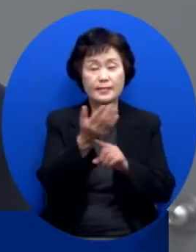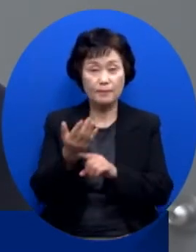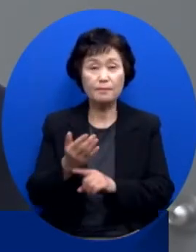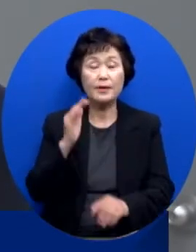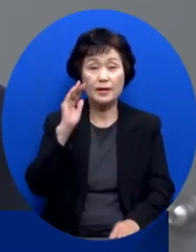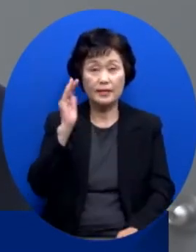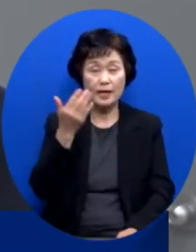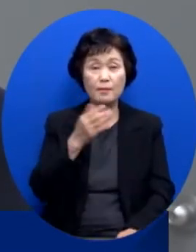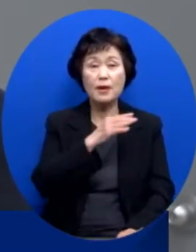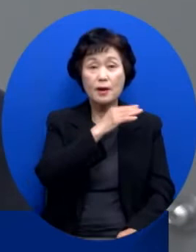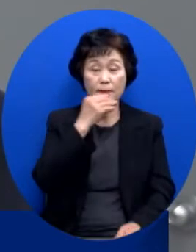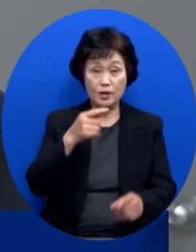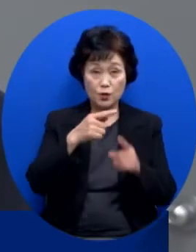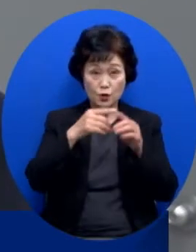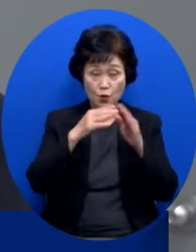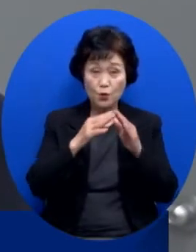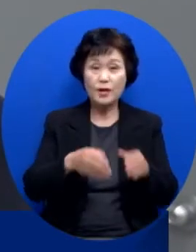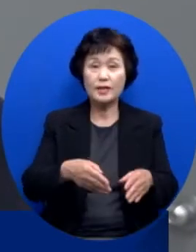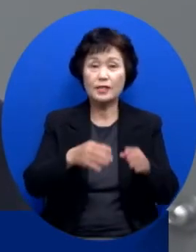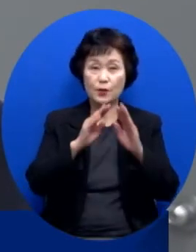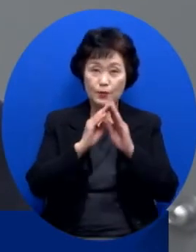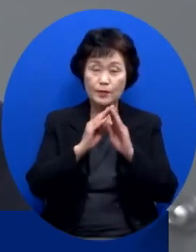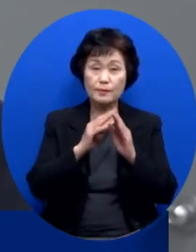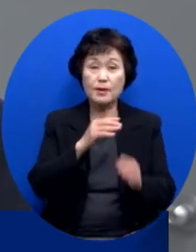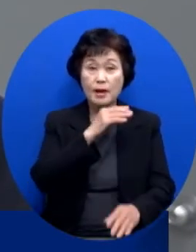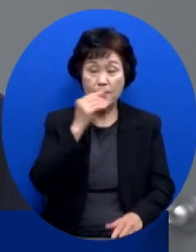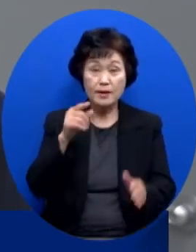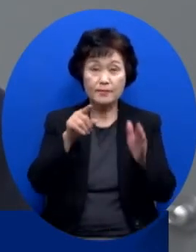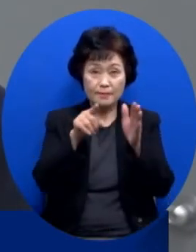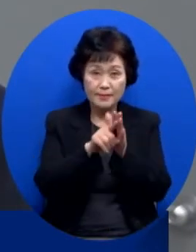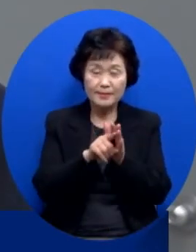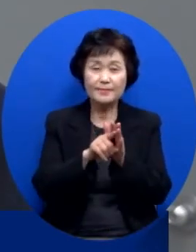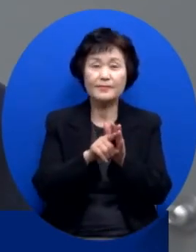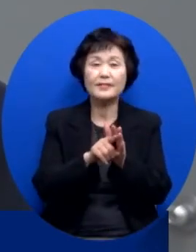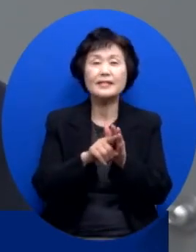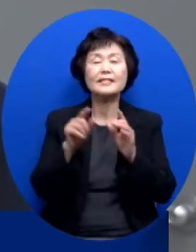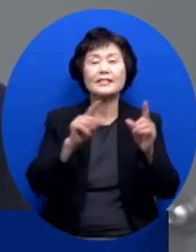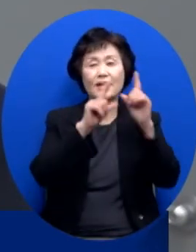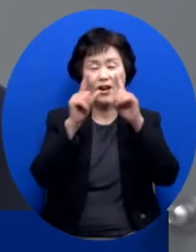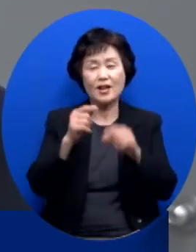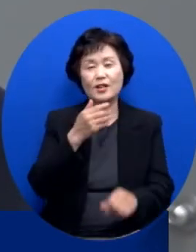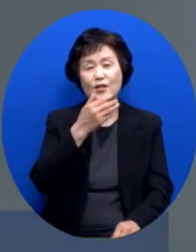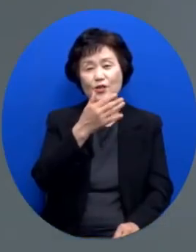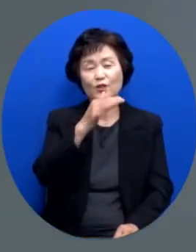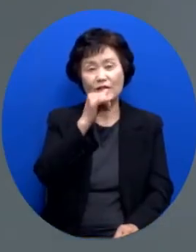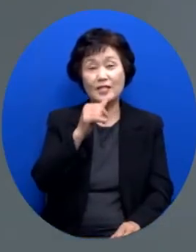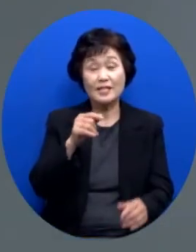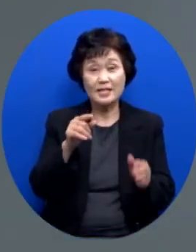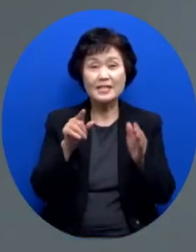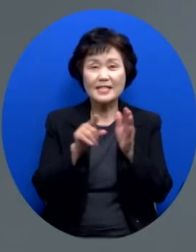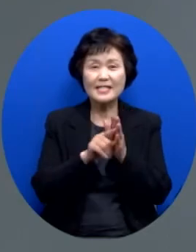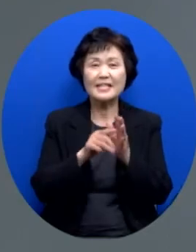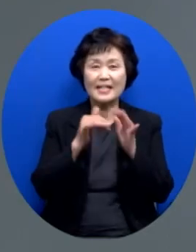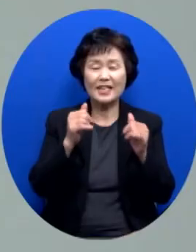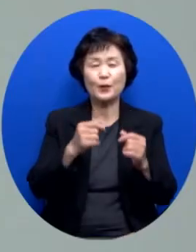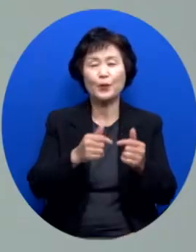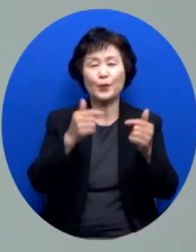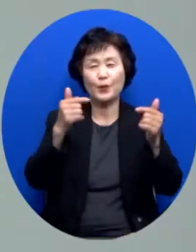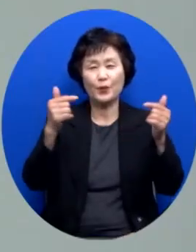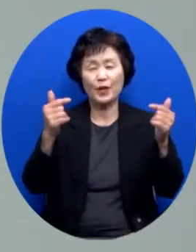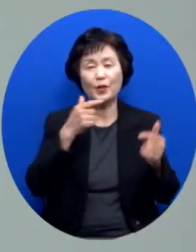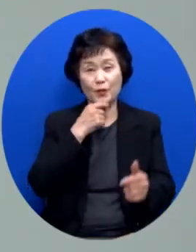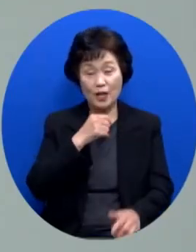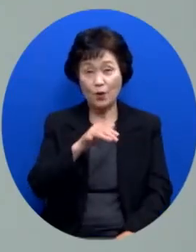세워지고 다른 신앙생활 할 수 있는 성도들이 마라 지는 거죠 합신 스튜디오는